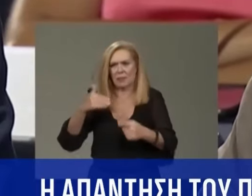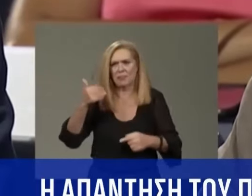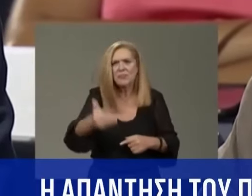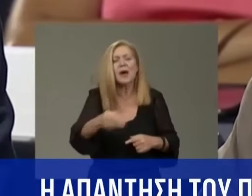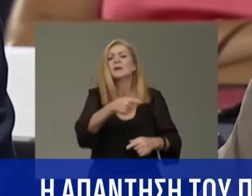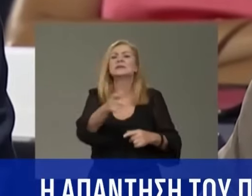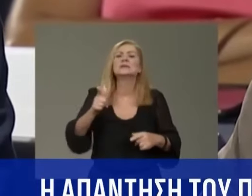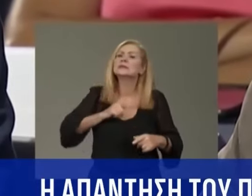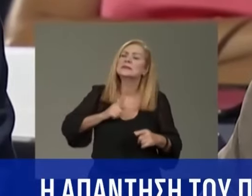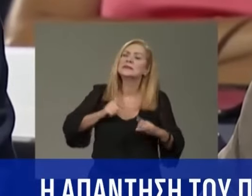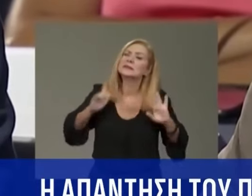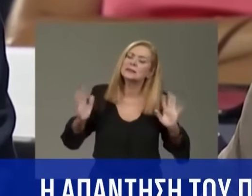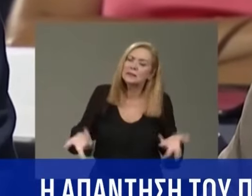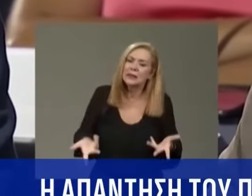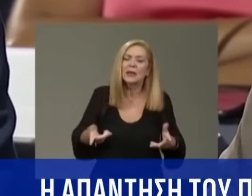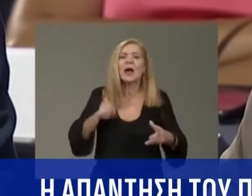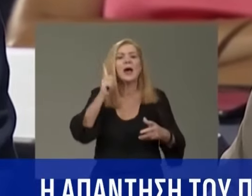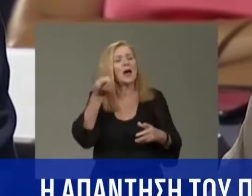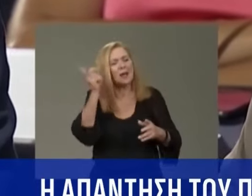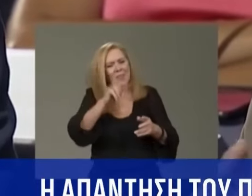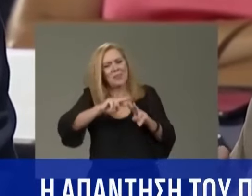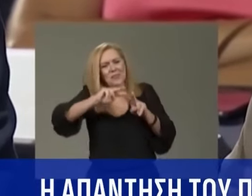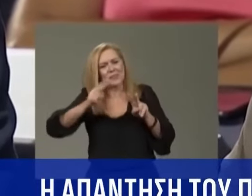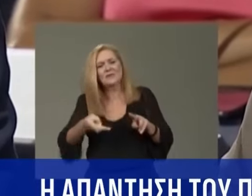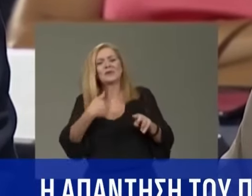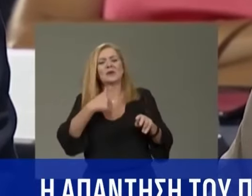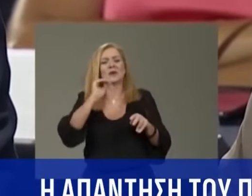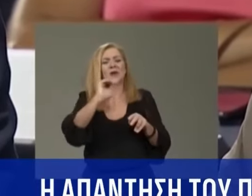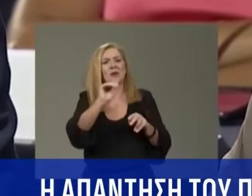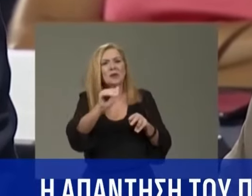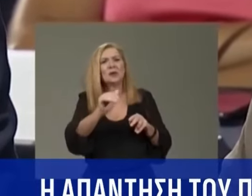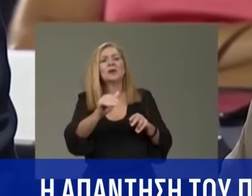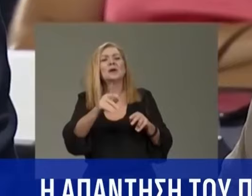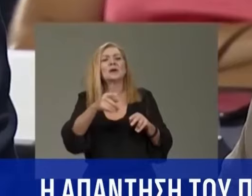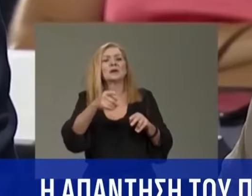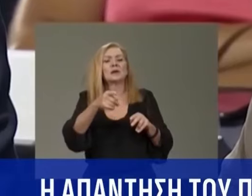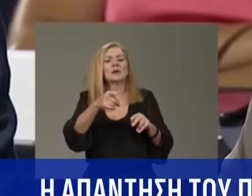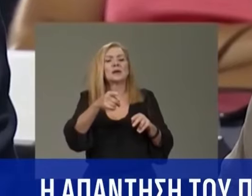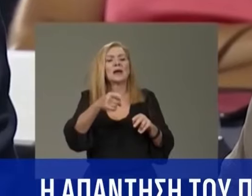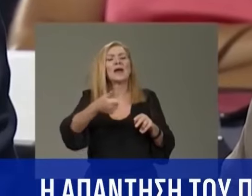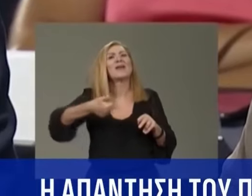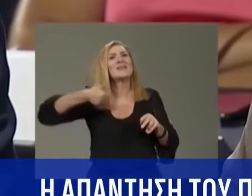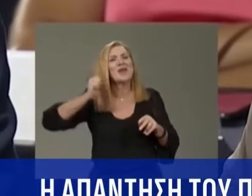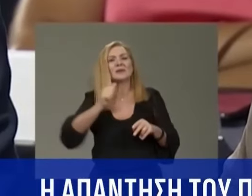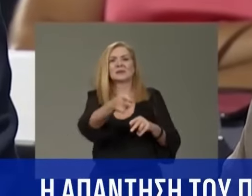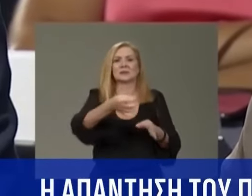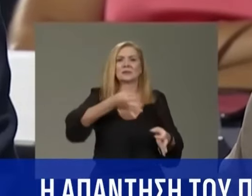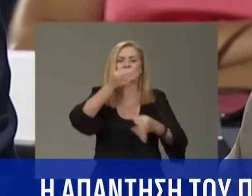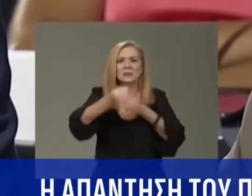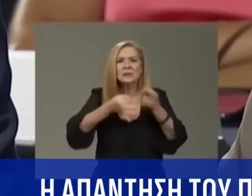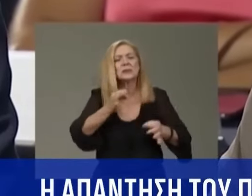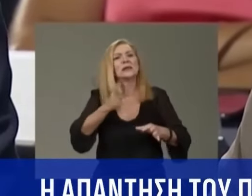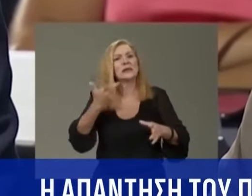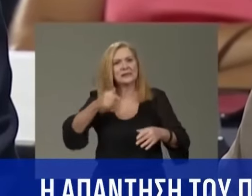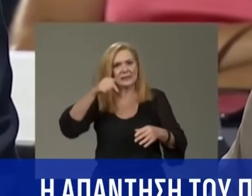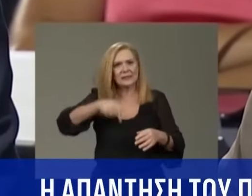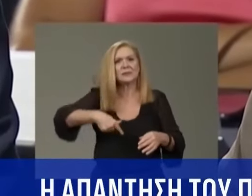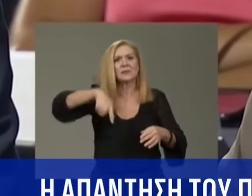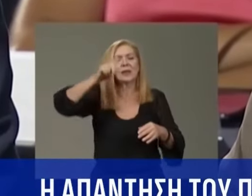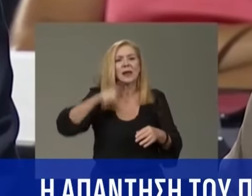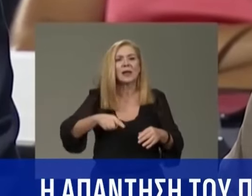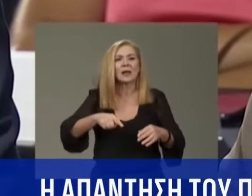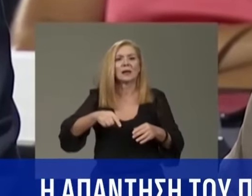συνάντηση. Και ένα σαφές ερώτημα είναι το εξής, επειδή πίσω στο φόντο σας και εχθές στην ομιλία σας, αλλά και σήμερα,